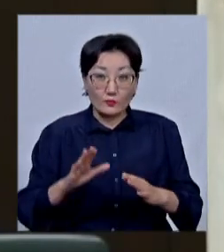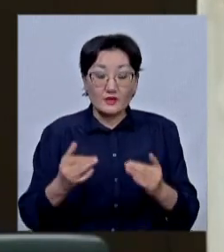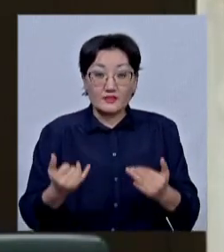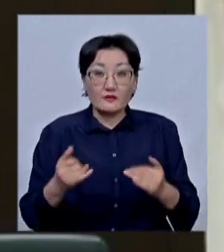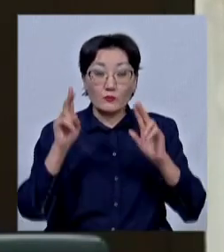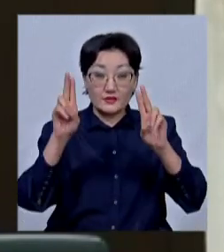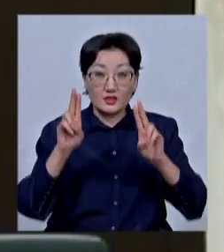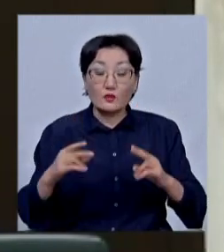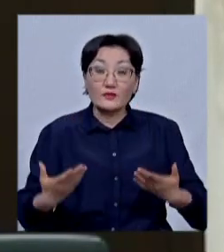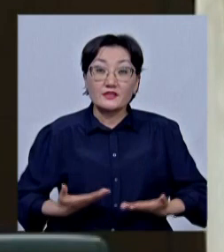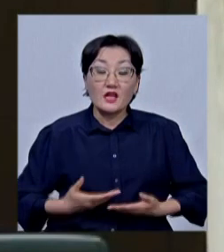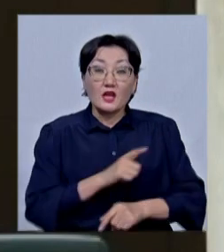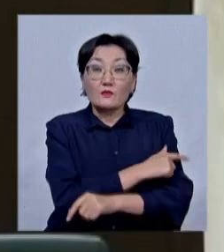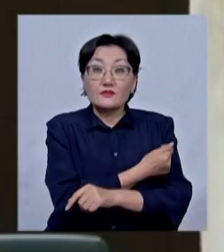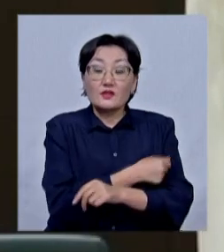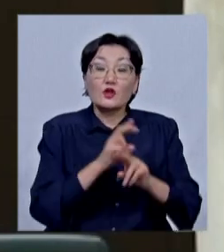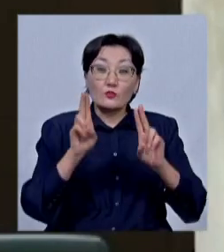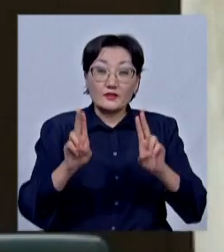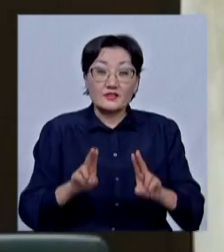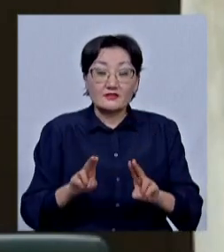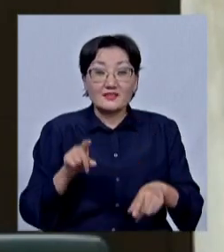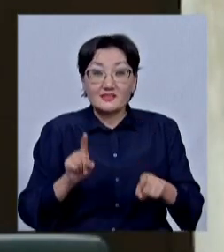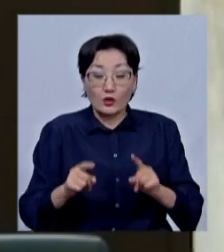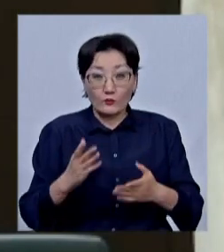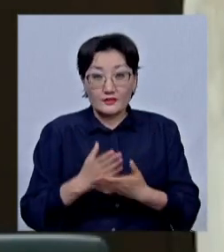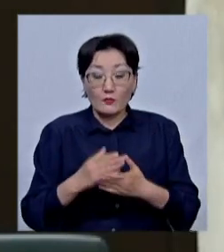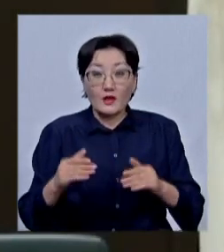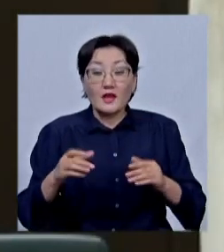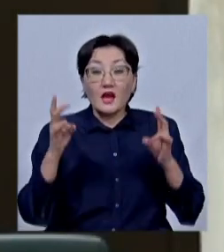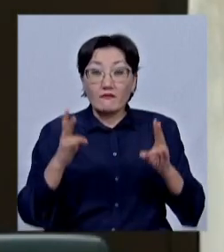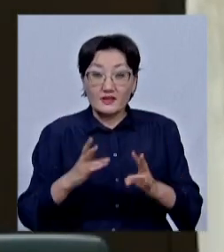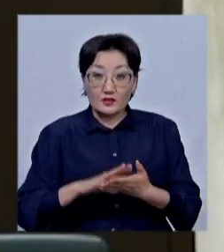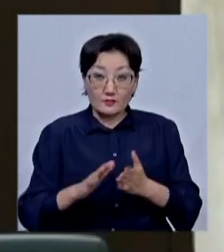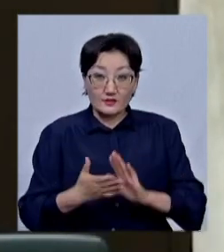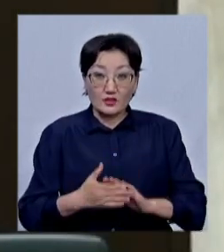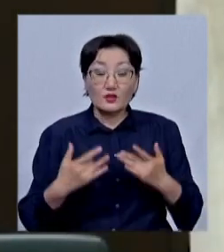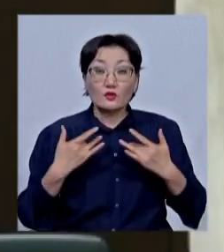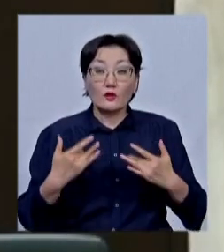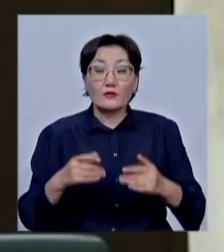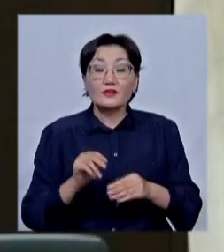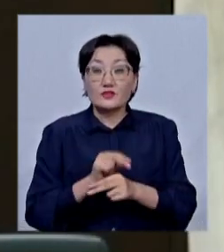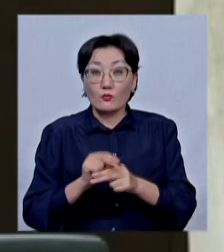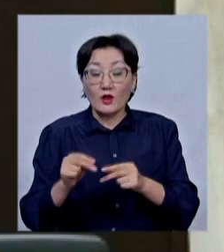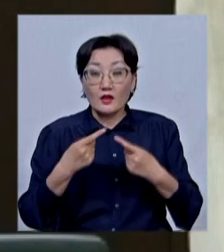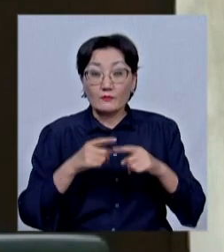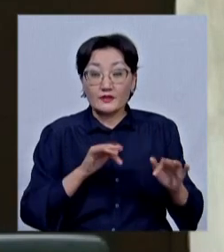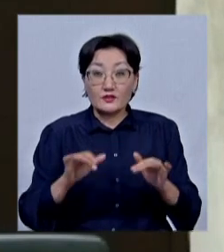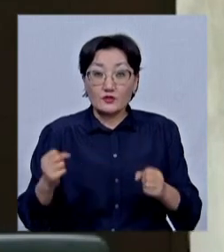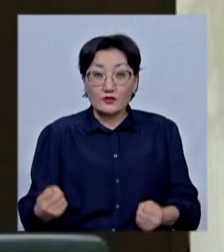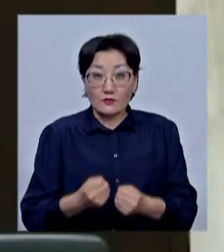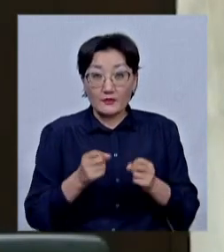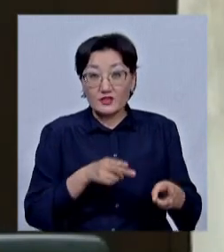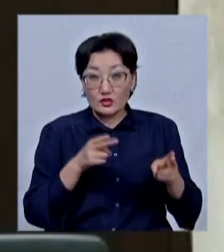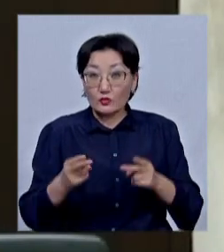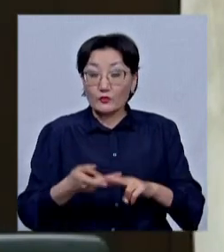современным стандартам жизни, санитарным нормам. Нередко они находятся в аварийном состоянии. Требуется доработка механизмов поддержки